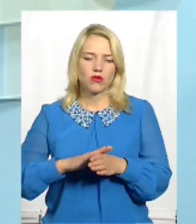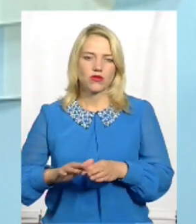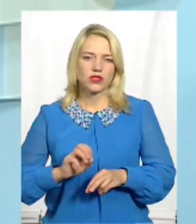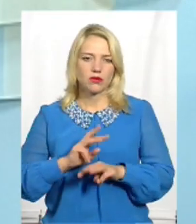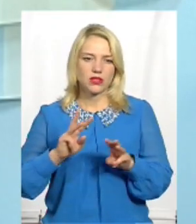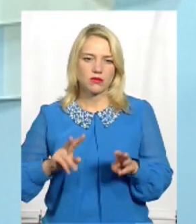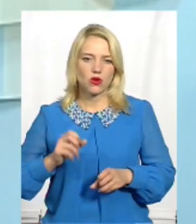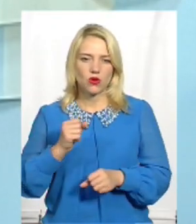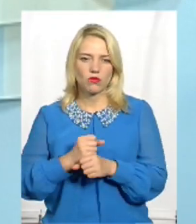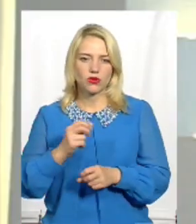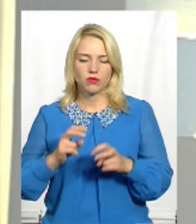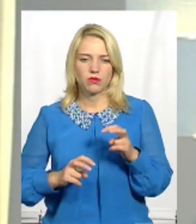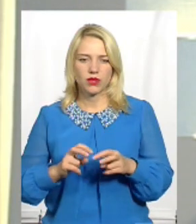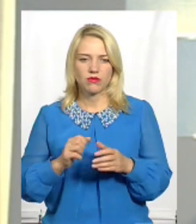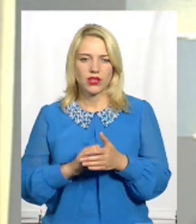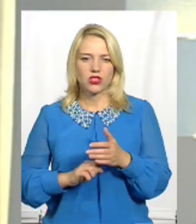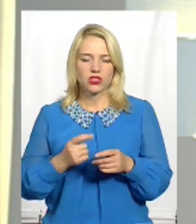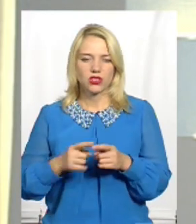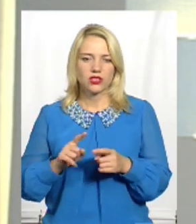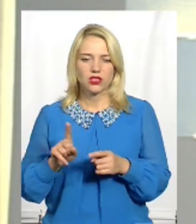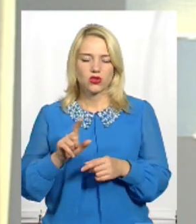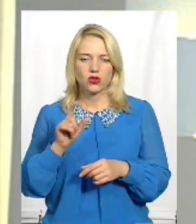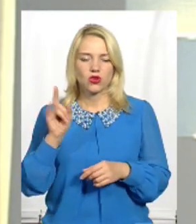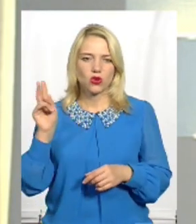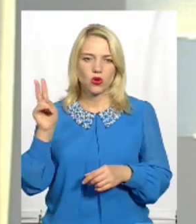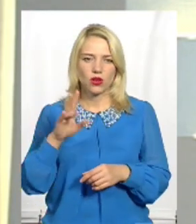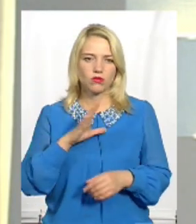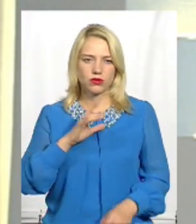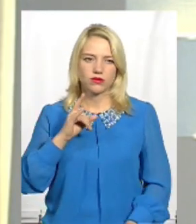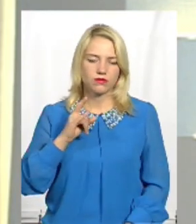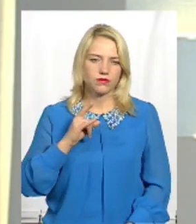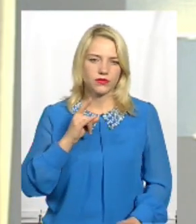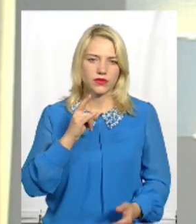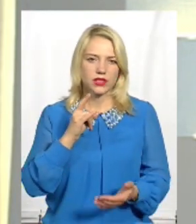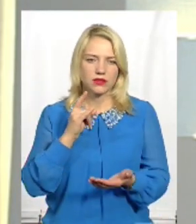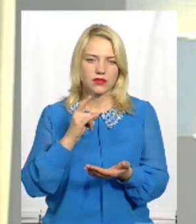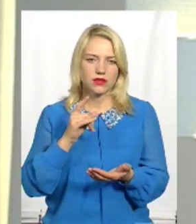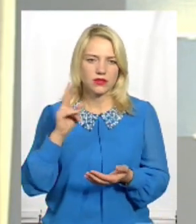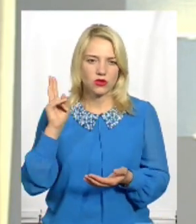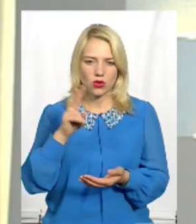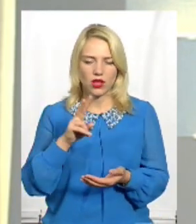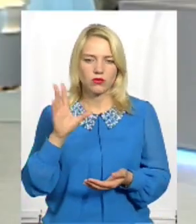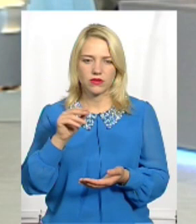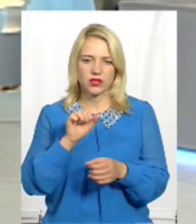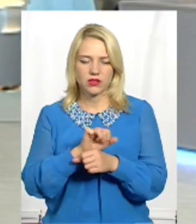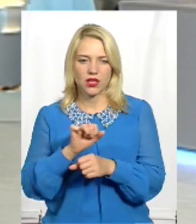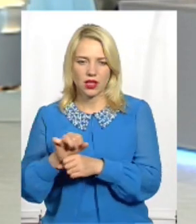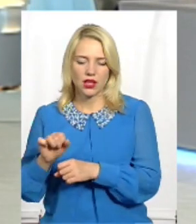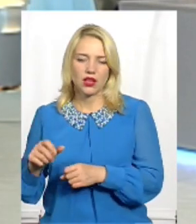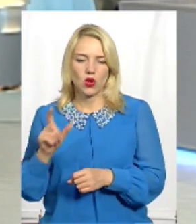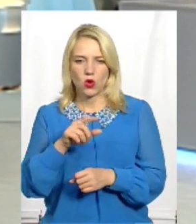роботу підприємства. Через те, що сьогодні тролейбуси стали, люди пересіли з тролейбусів на маршрутки. В сюжеті ми бачили,